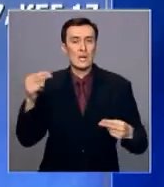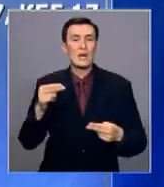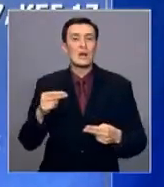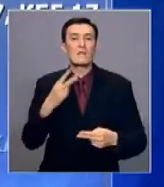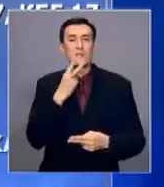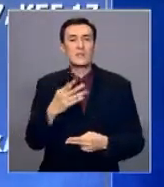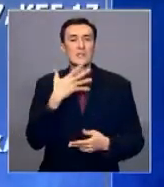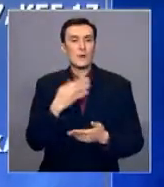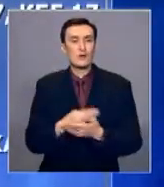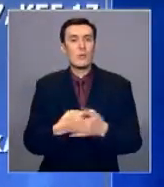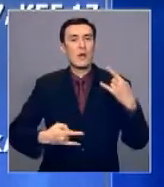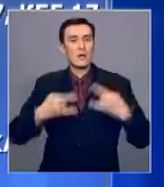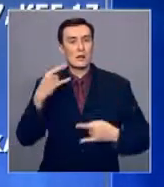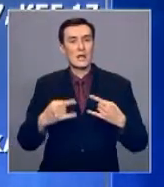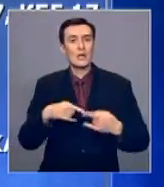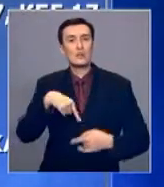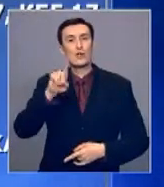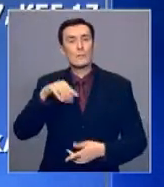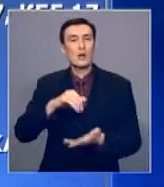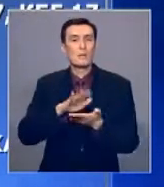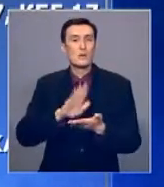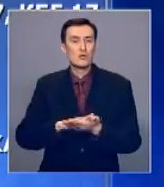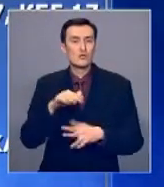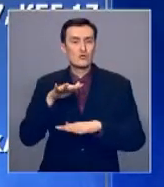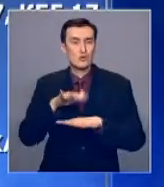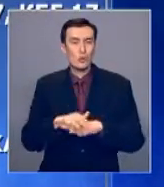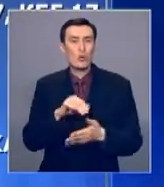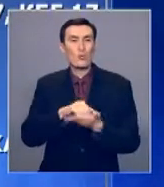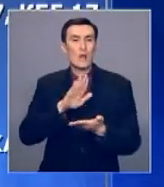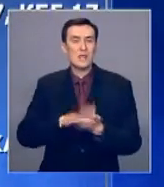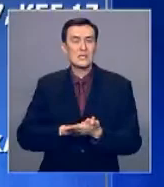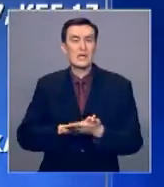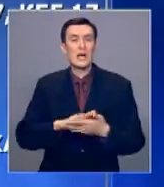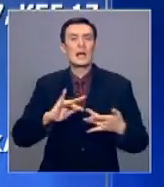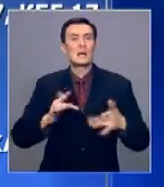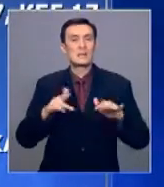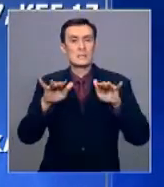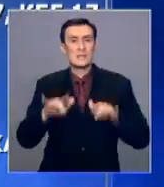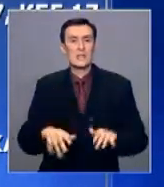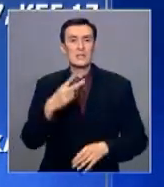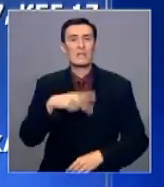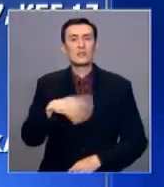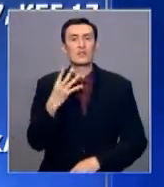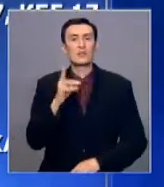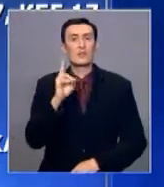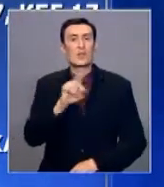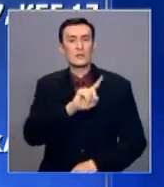Реквизиты вы видите сейчас на экране. Номера счета также указаны на сайте 24KZ.